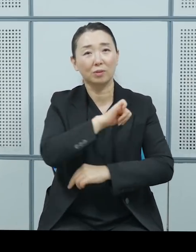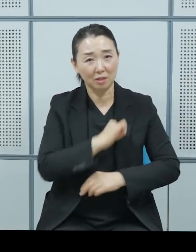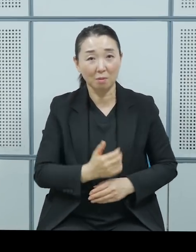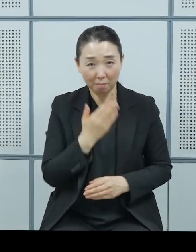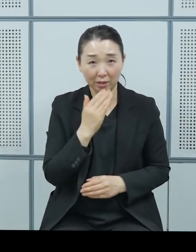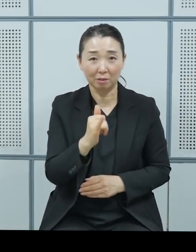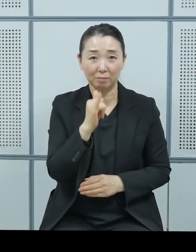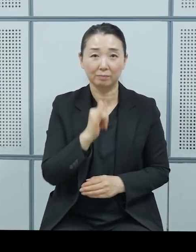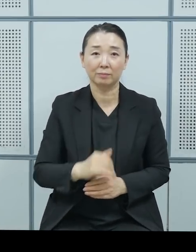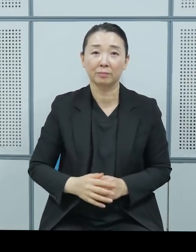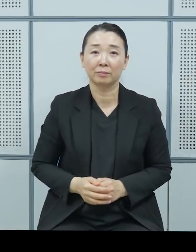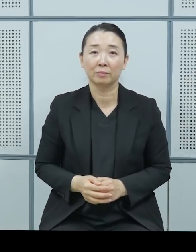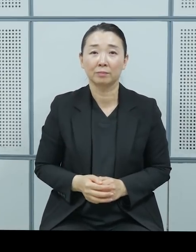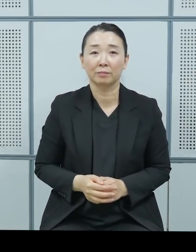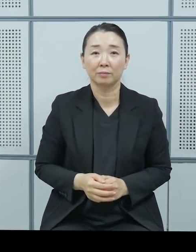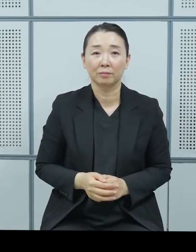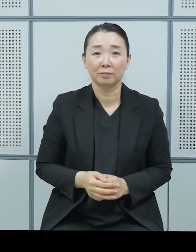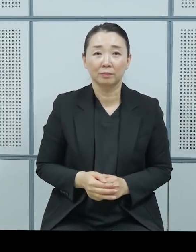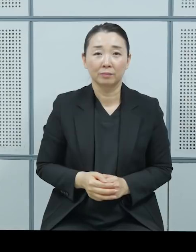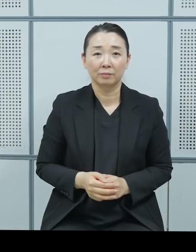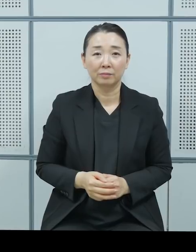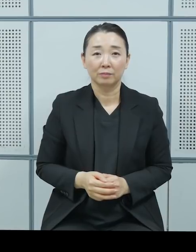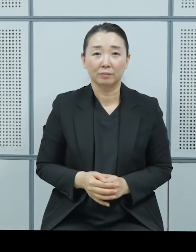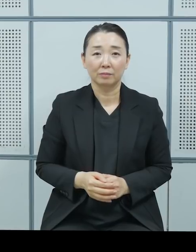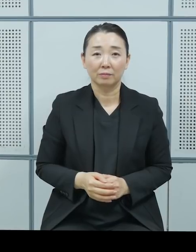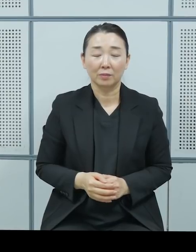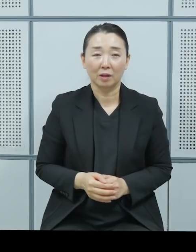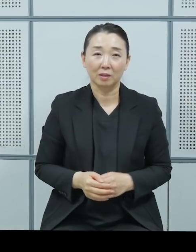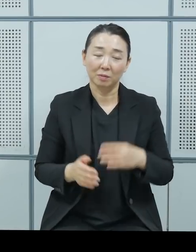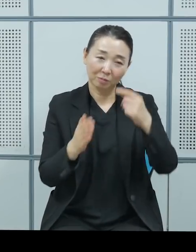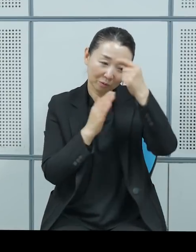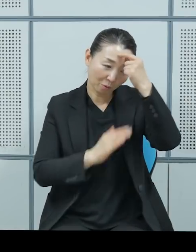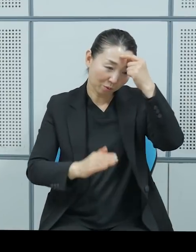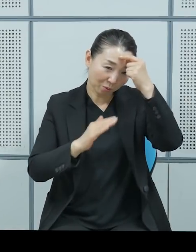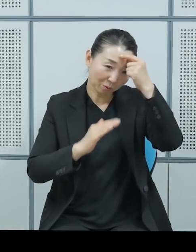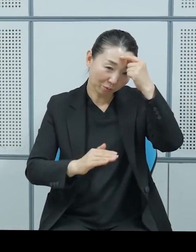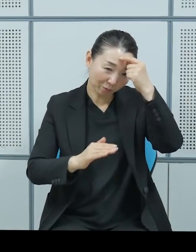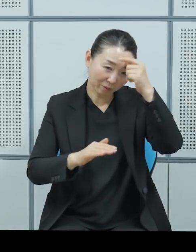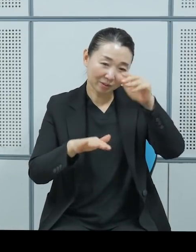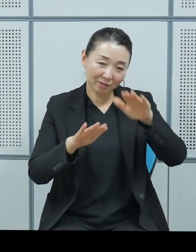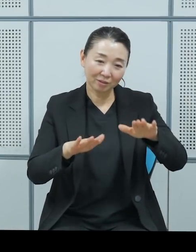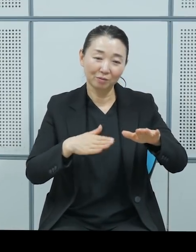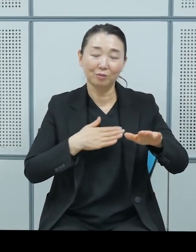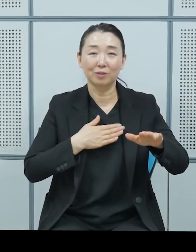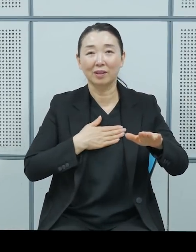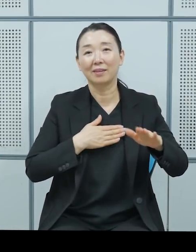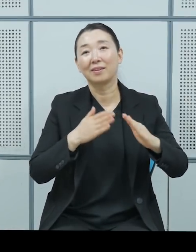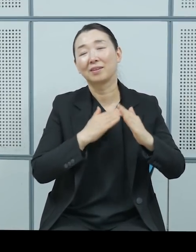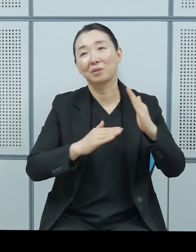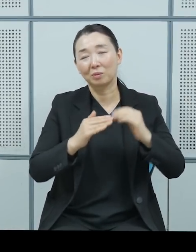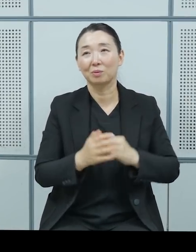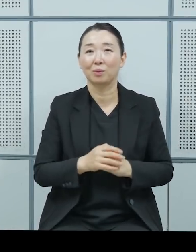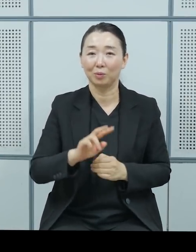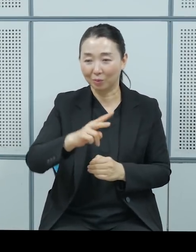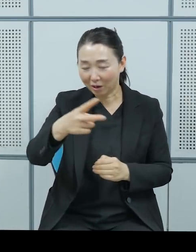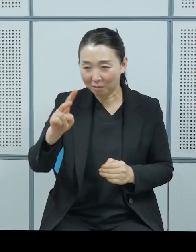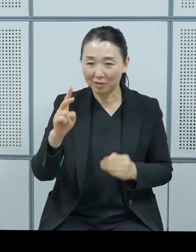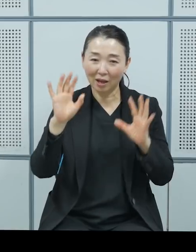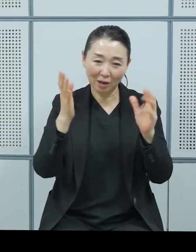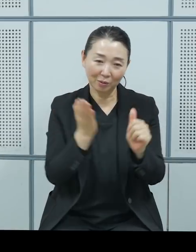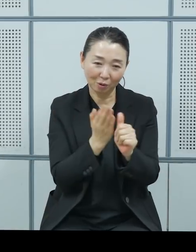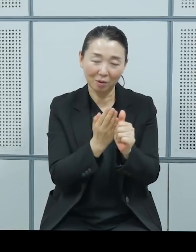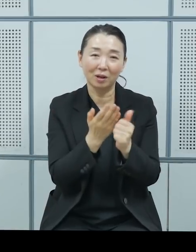견딜게요. 그러시더라고요. 근데 그 성도들이 지금 우리 교회 성도들이에요. 근데 돌아가면서 또 아이들도 봐주시고.